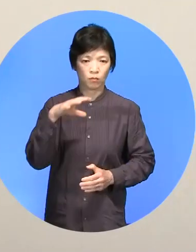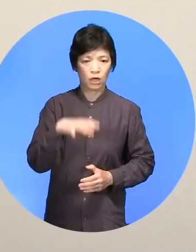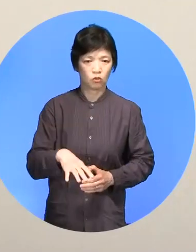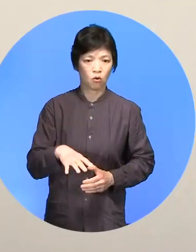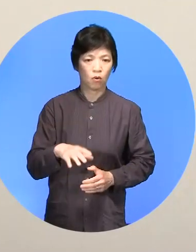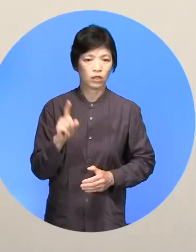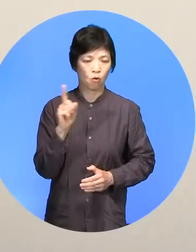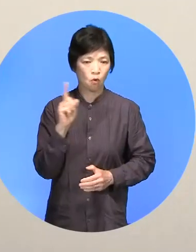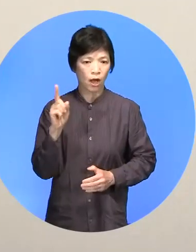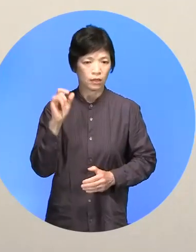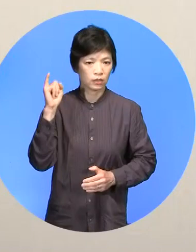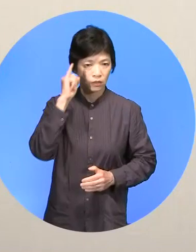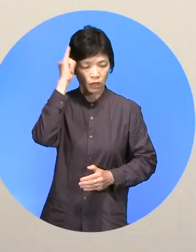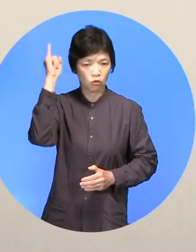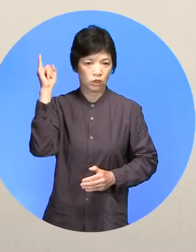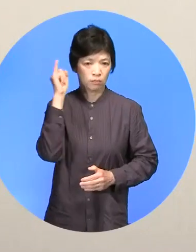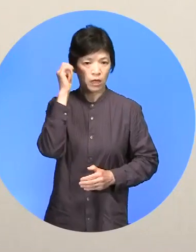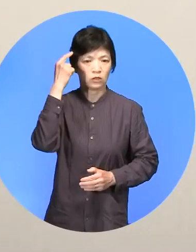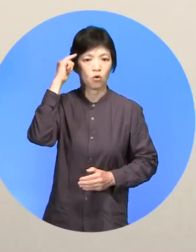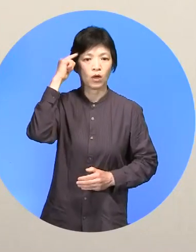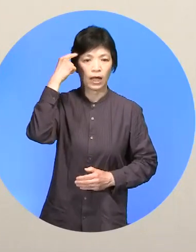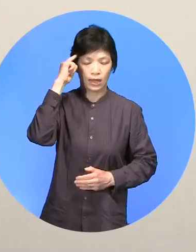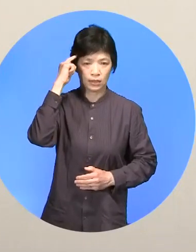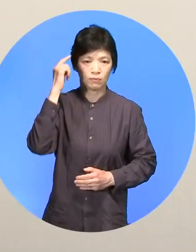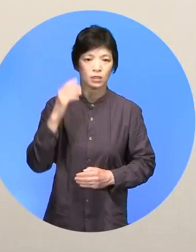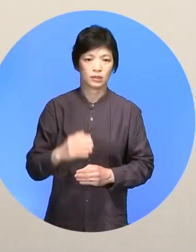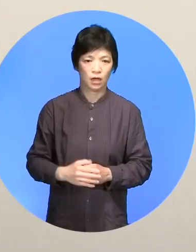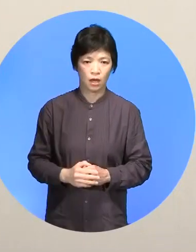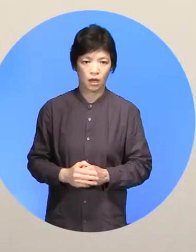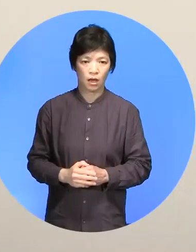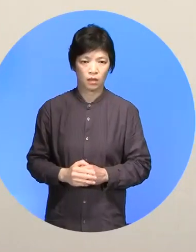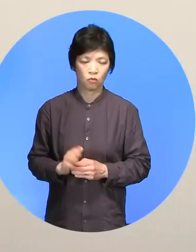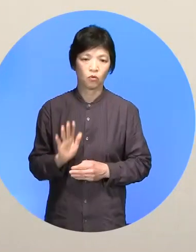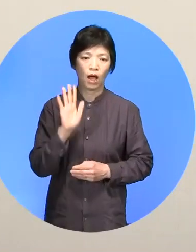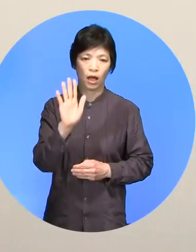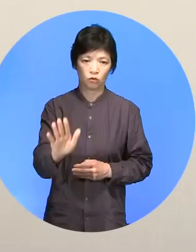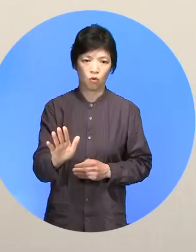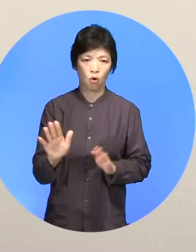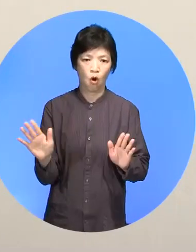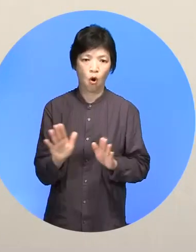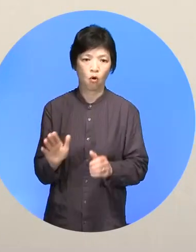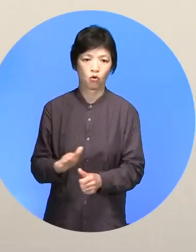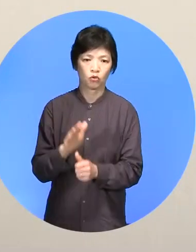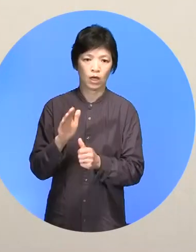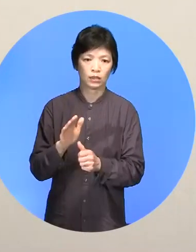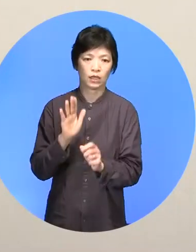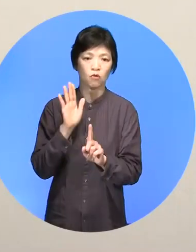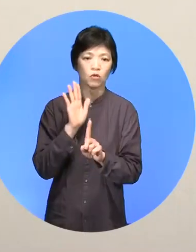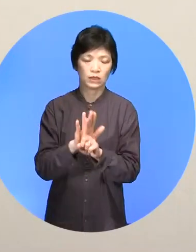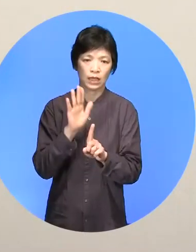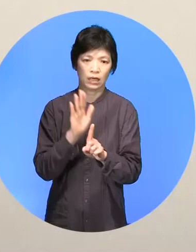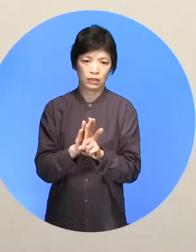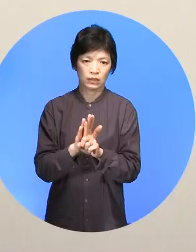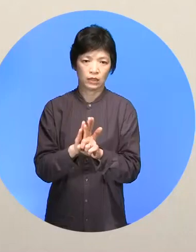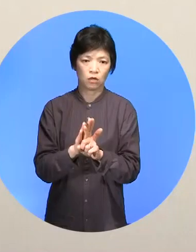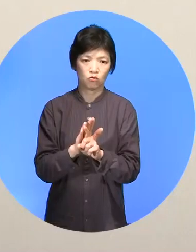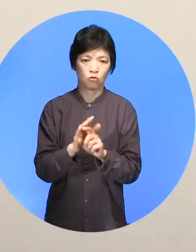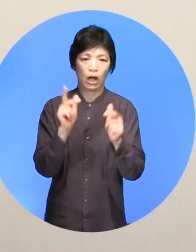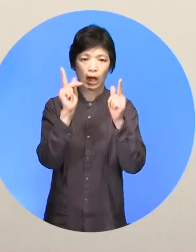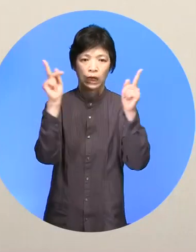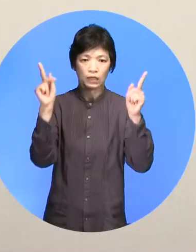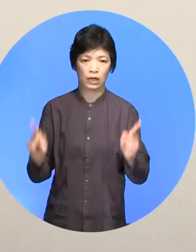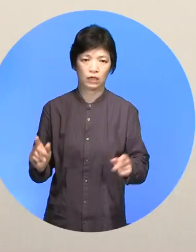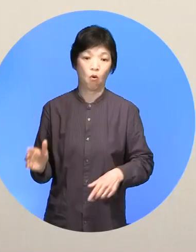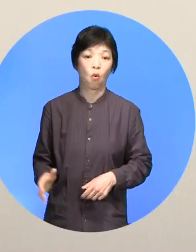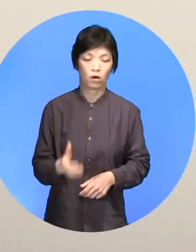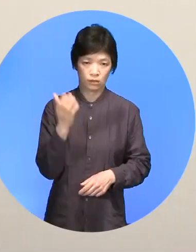施設をです、ね、イメージしてここが構想されました。その後子育て支援というのが大きな課題になってきましたので、子育て